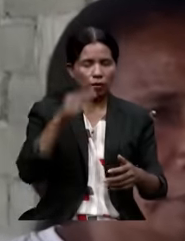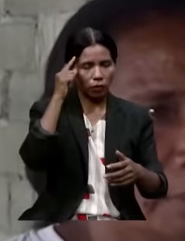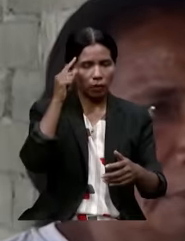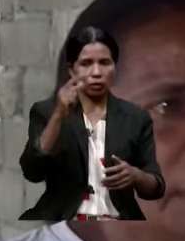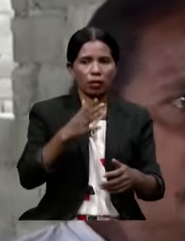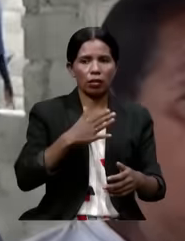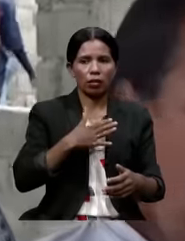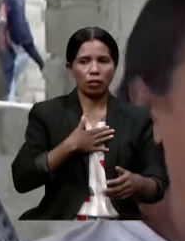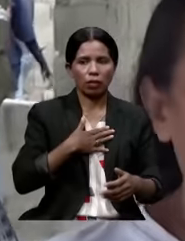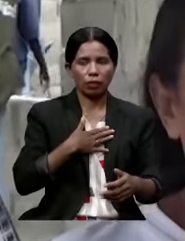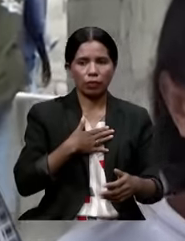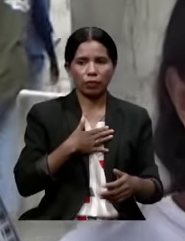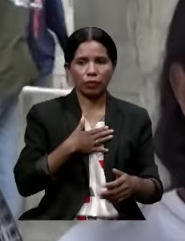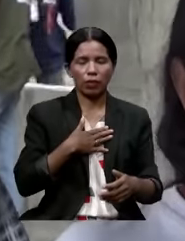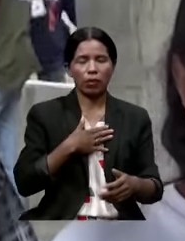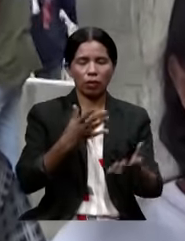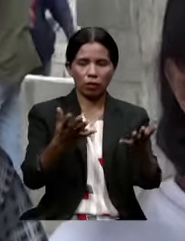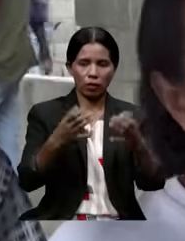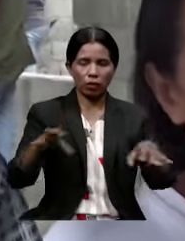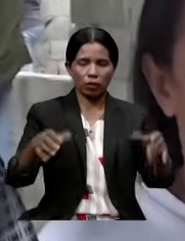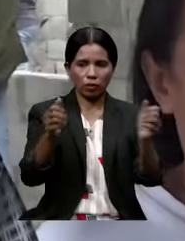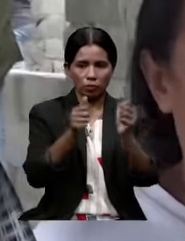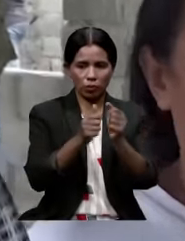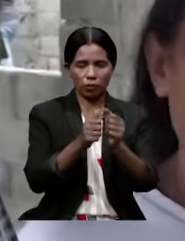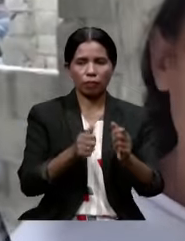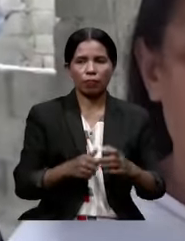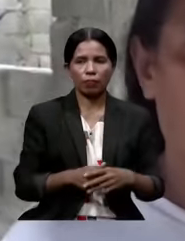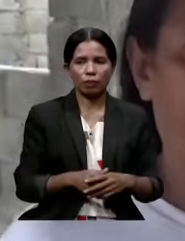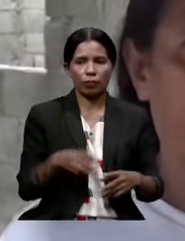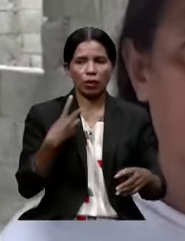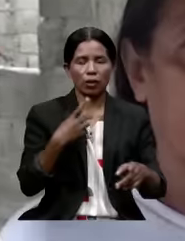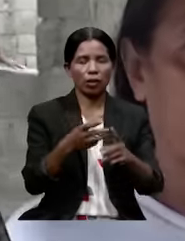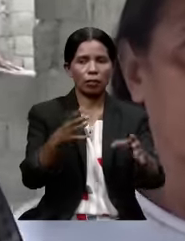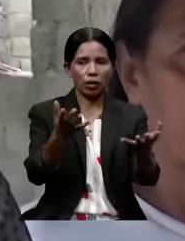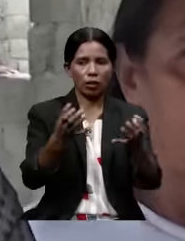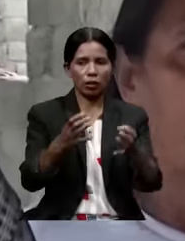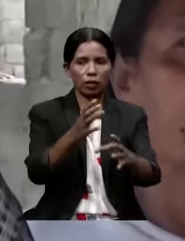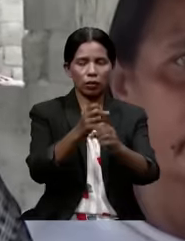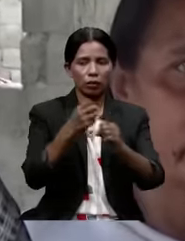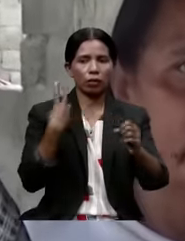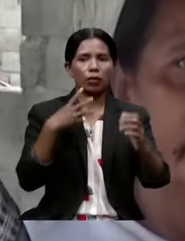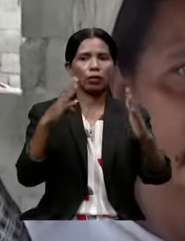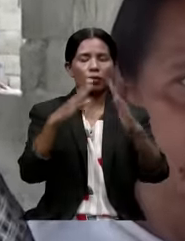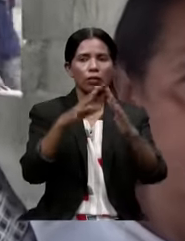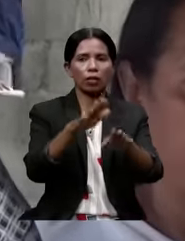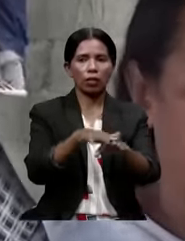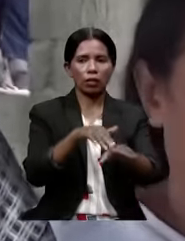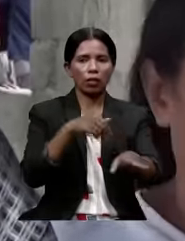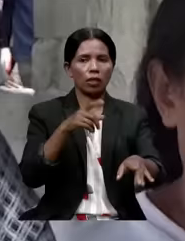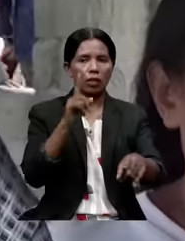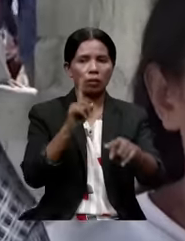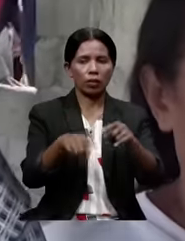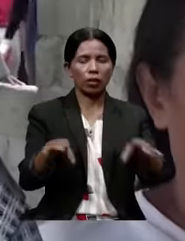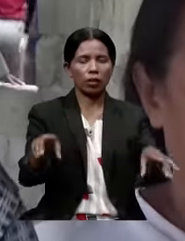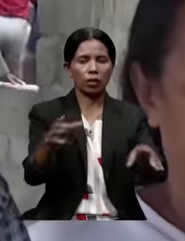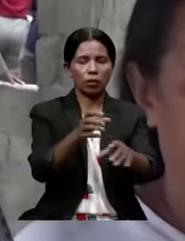unia, a ua cara que opera. A minha cara que sobo, a minha uma nene, la bela cara que sobo a